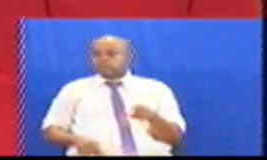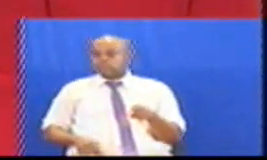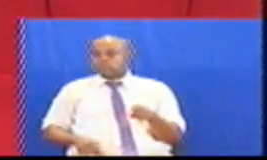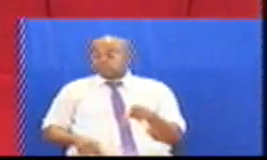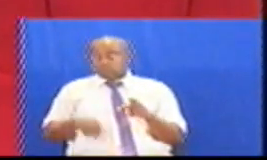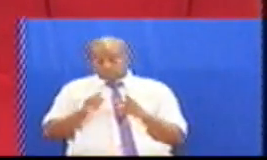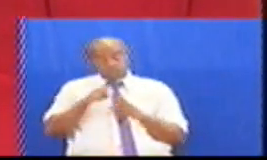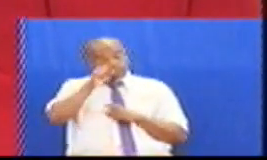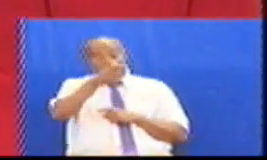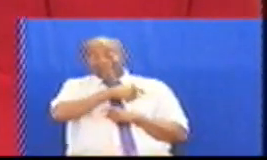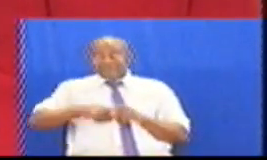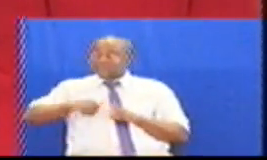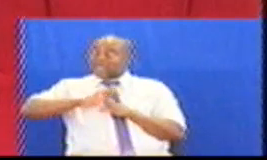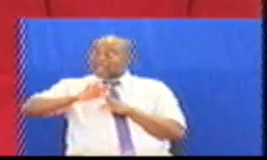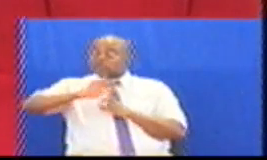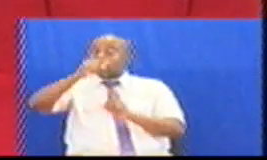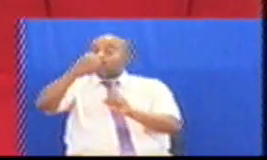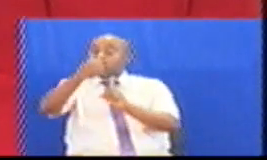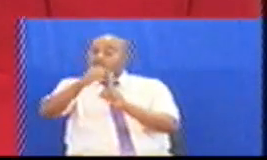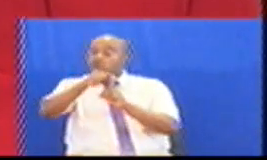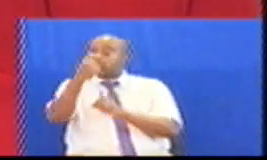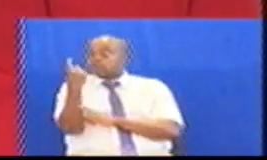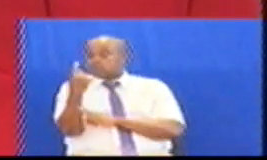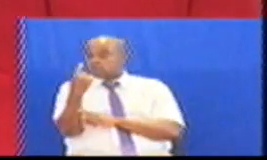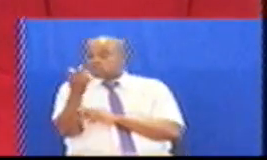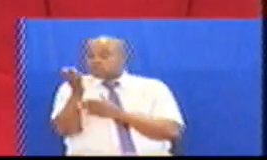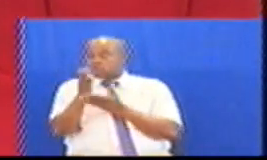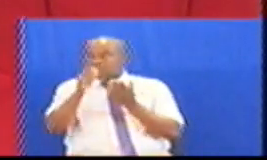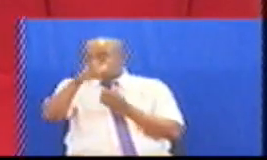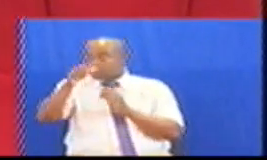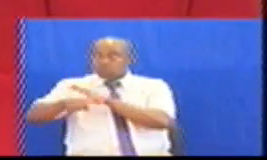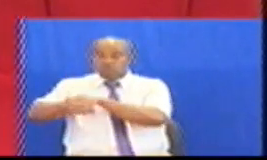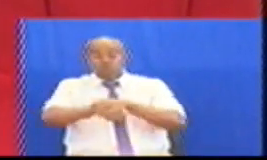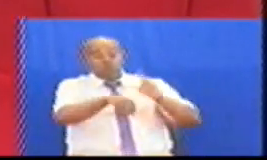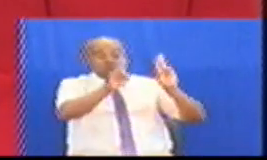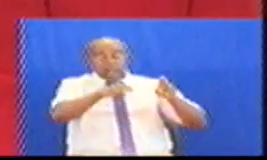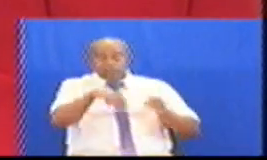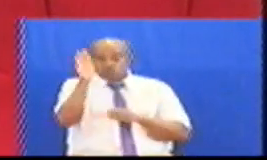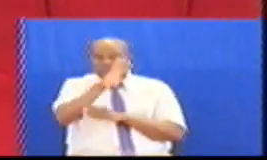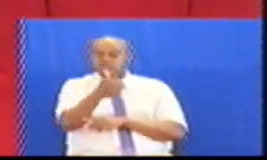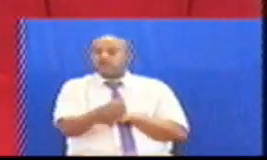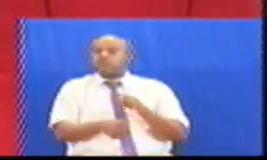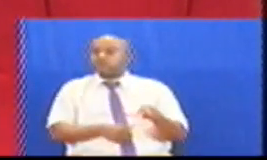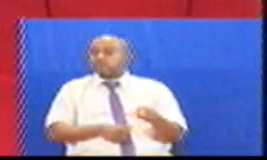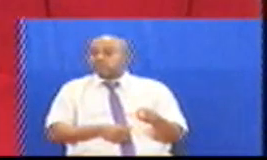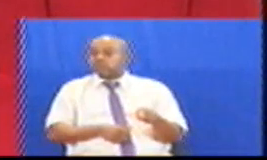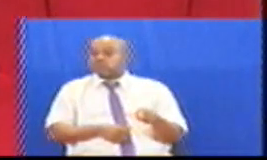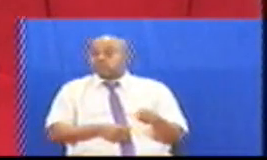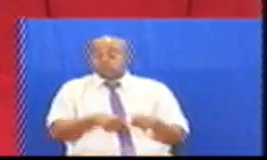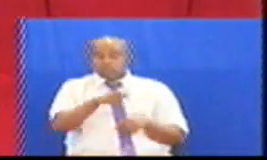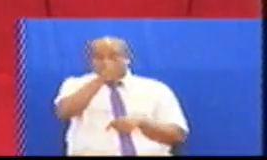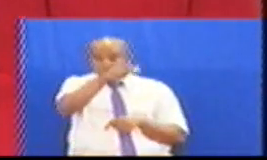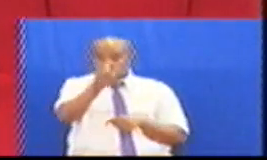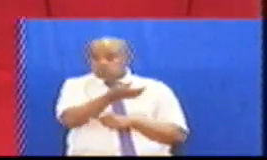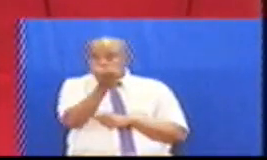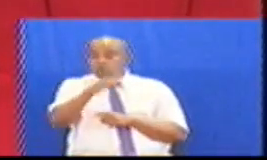akatumia neno akasema, lakini kuna watu mnawapeka watu mahakamani upelelezi bado. Anasema kuna watu wengine watapata tabu